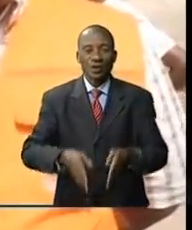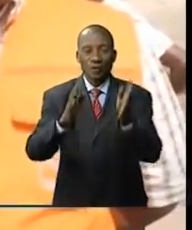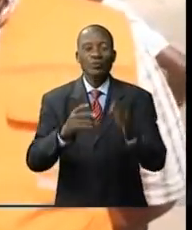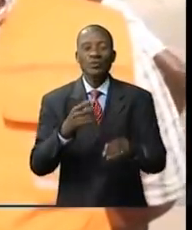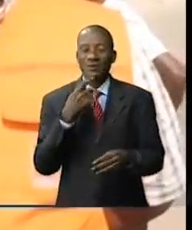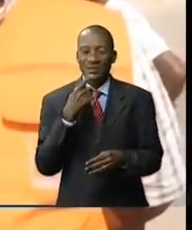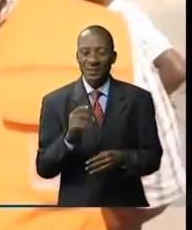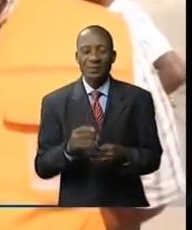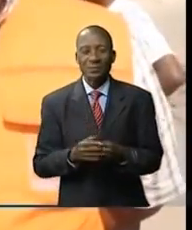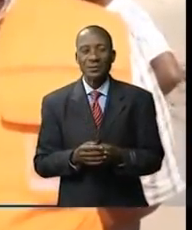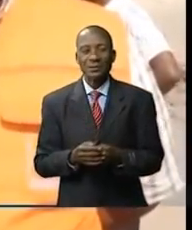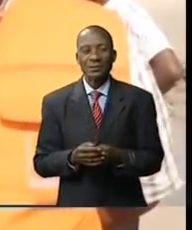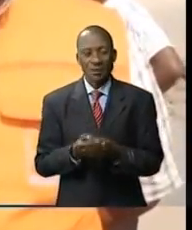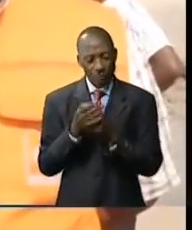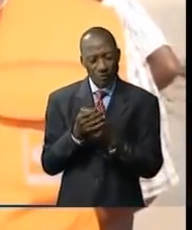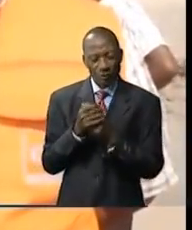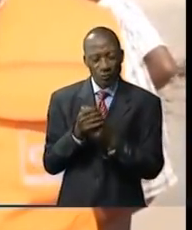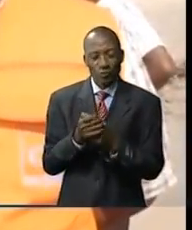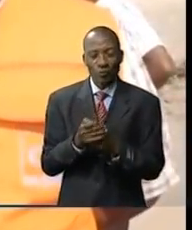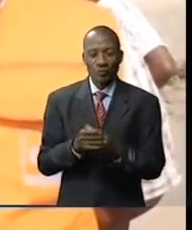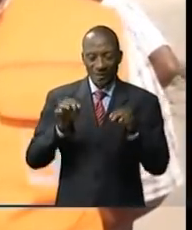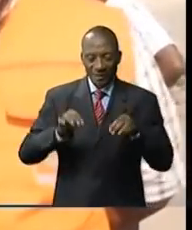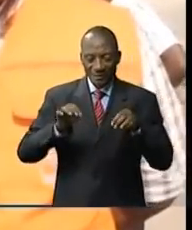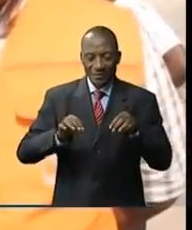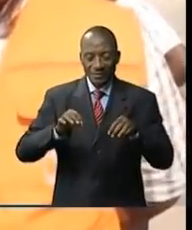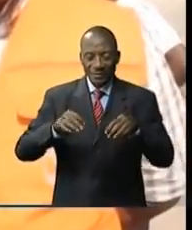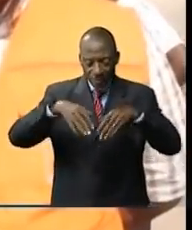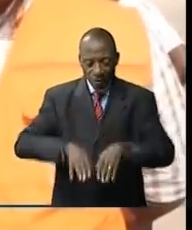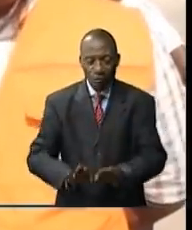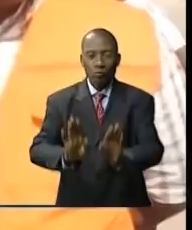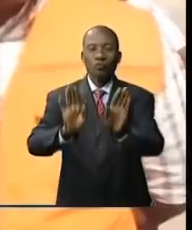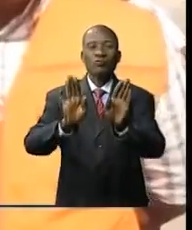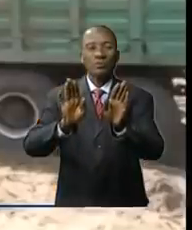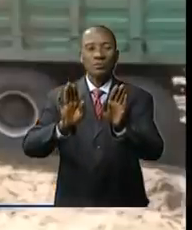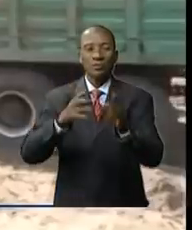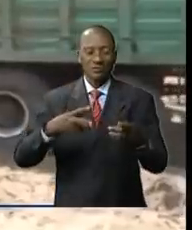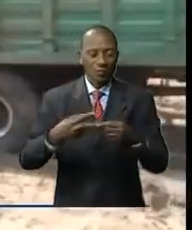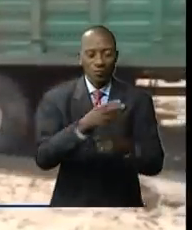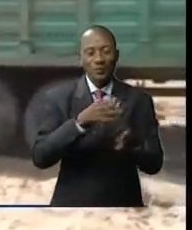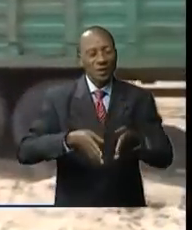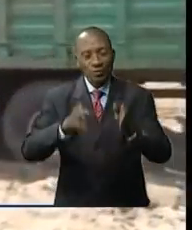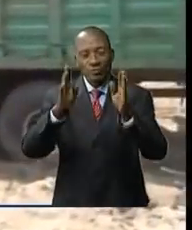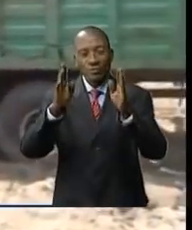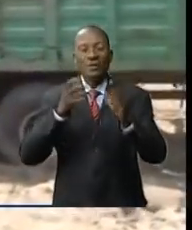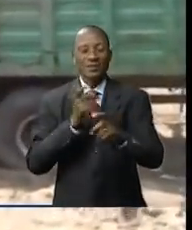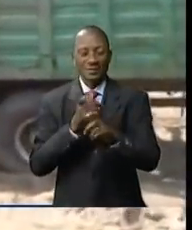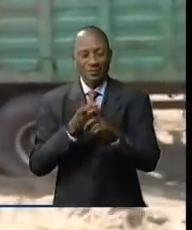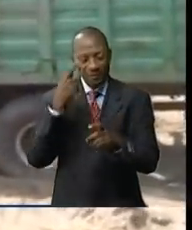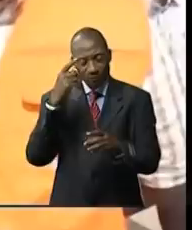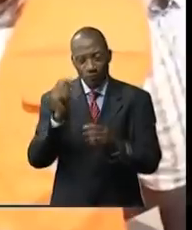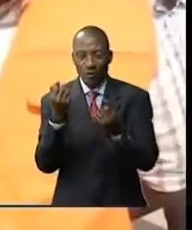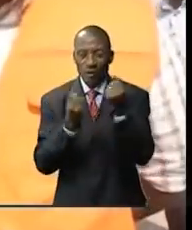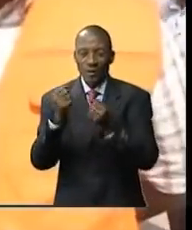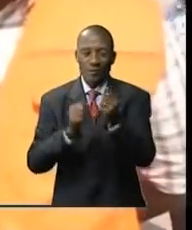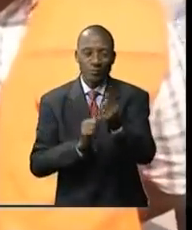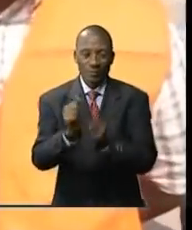érosions. Et c'est dans ces cadres-là que mon autorité, M. le DG, nous a appelé et nous a demandé d'aller voir qu'est-ce qu'on peut faire. Nous